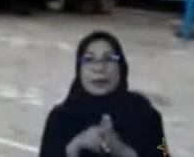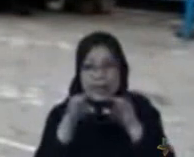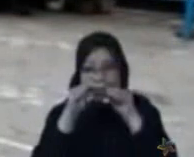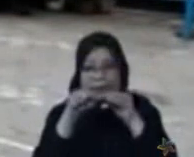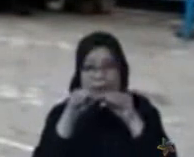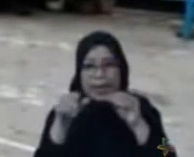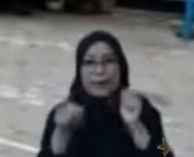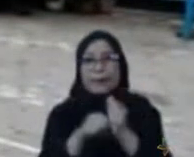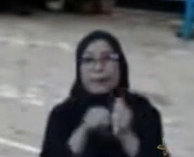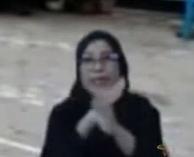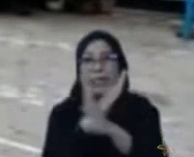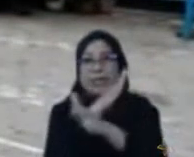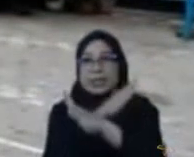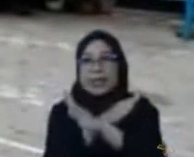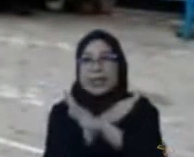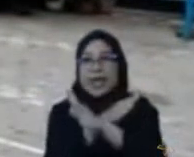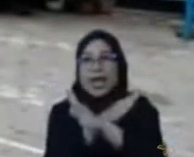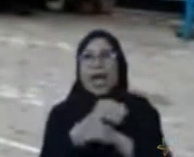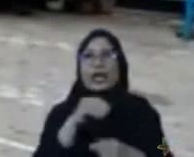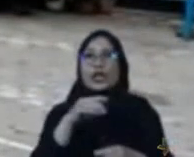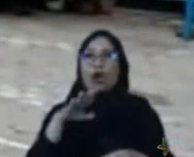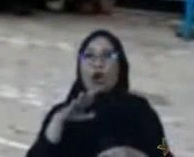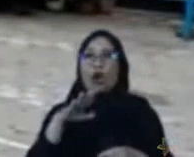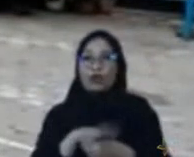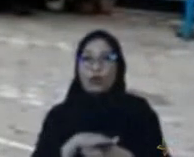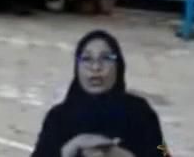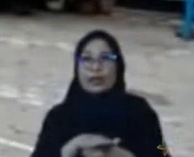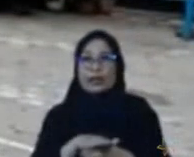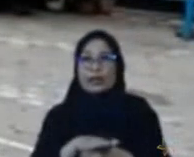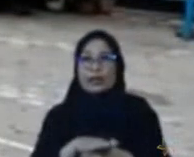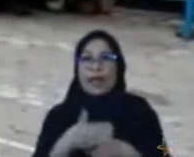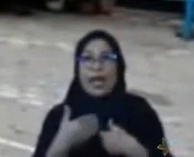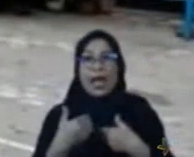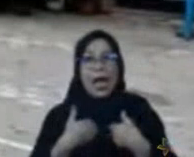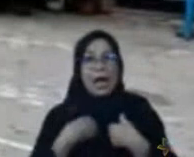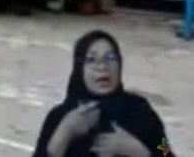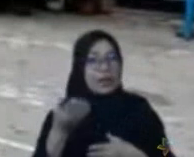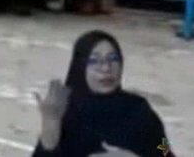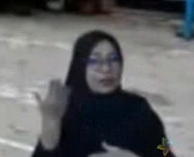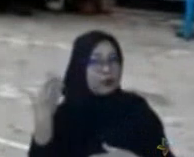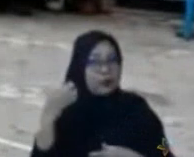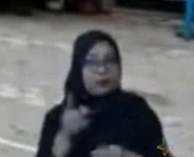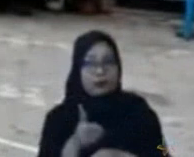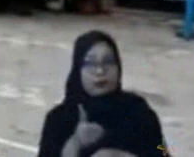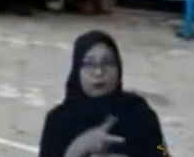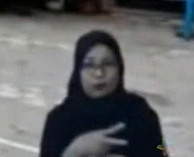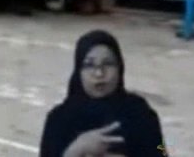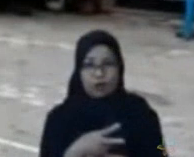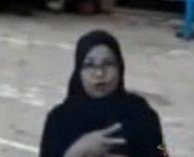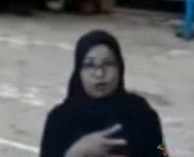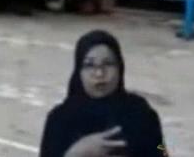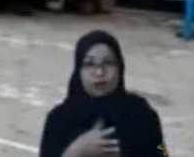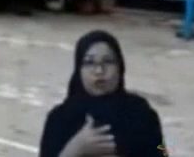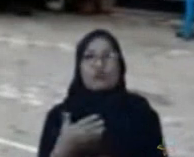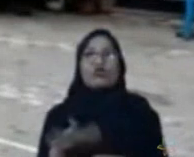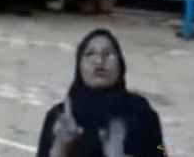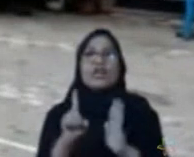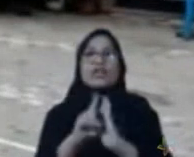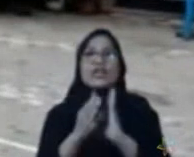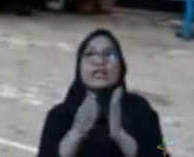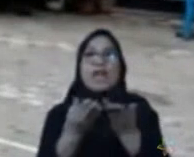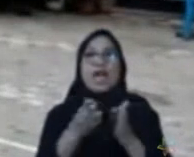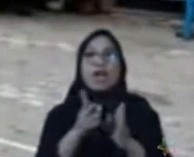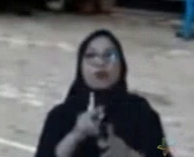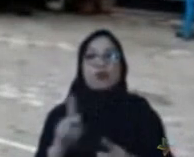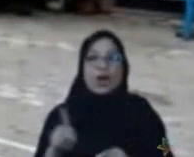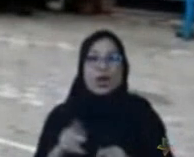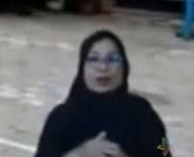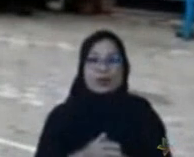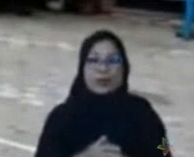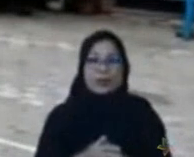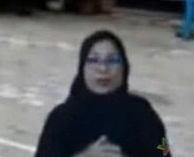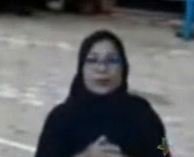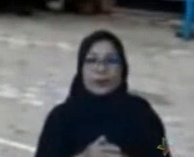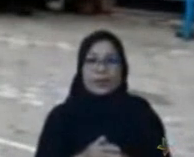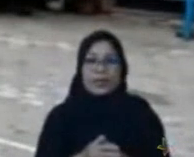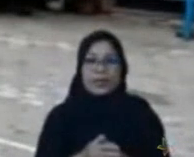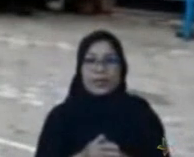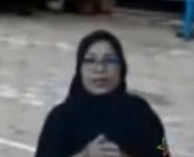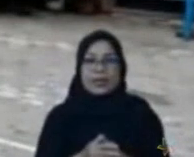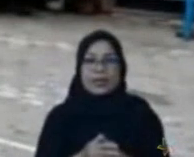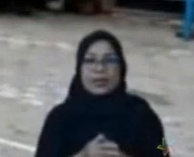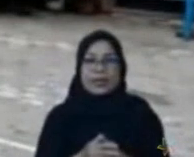pencegahan COVID. Ada di video tadi, itu beberapa kali kami lakukan, bahkan sampai saat